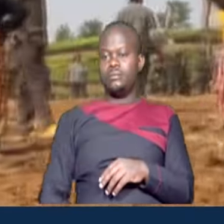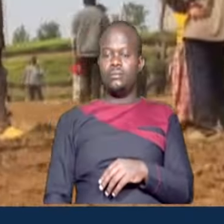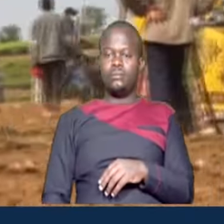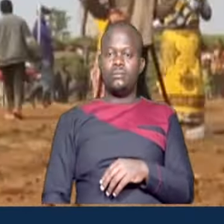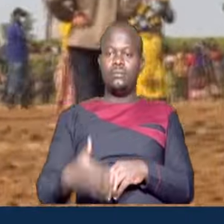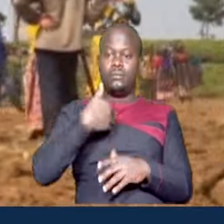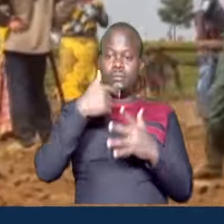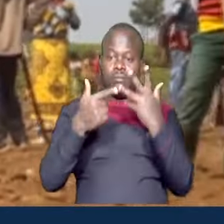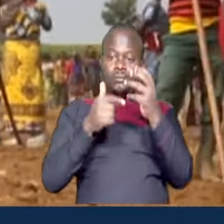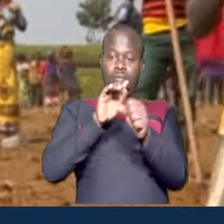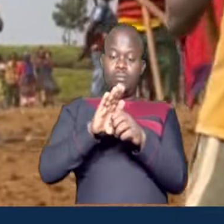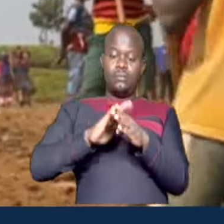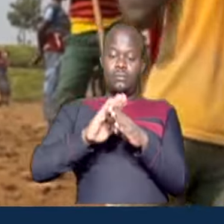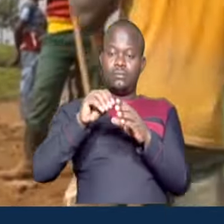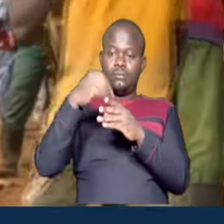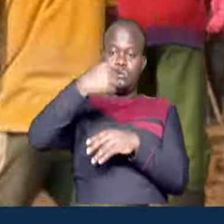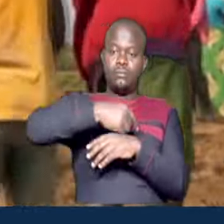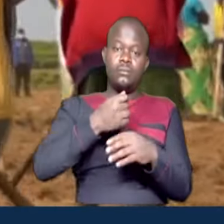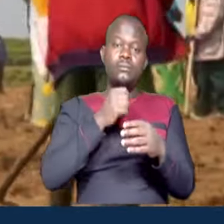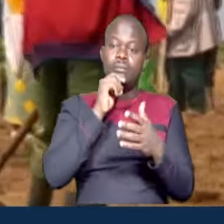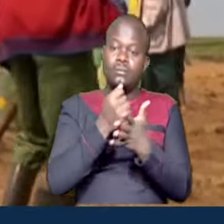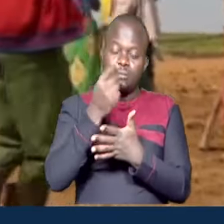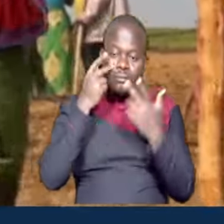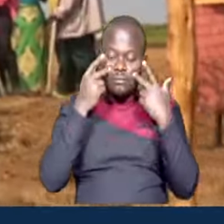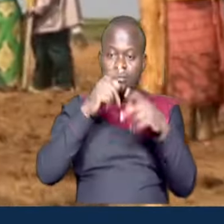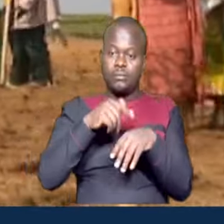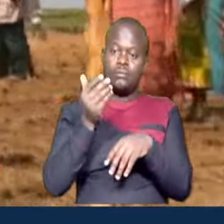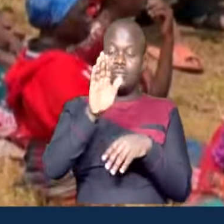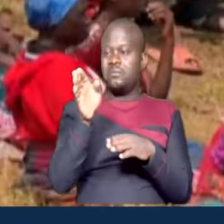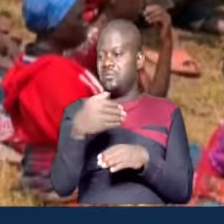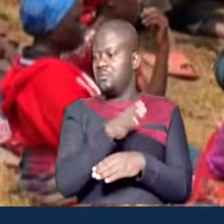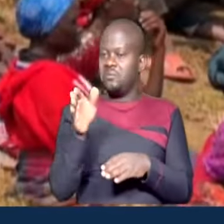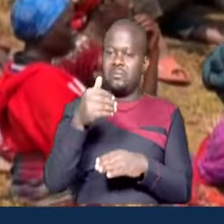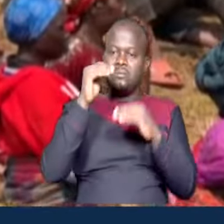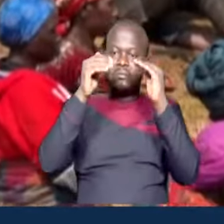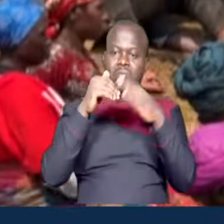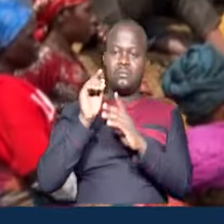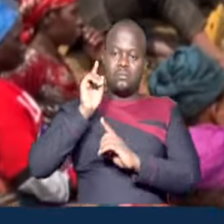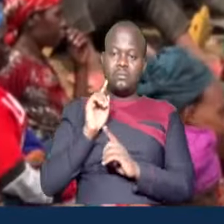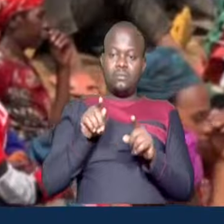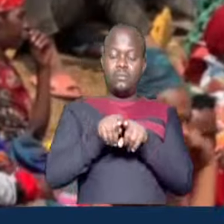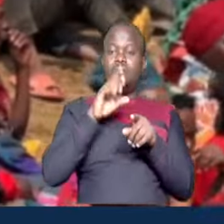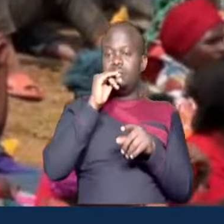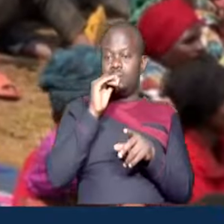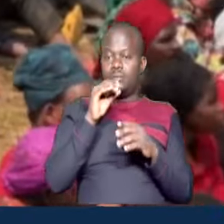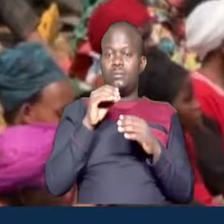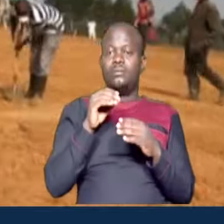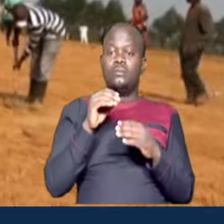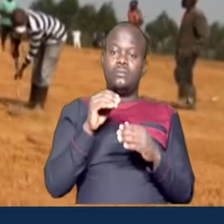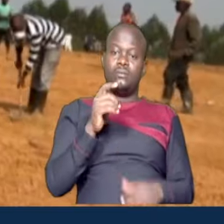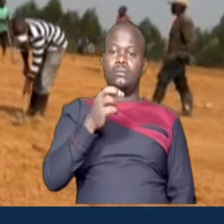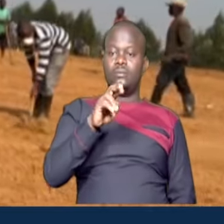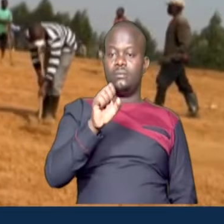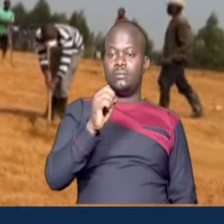bafite byinshi bibahugije muri iyi minsi bitatuma babona umwanya wo gusubira gukwepana n'inzego z'umutekano nk'uko abivuga uyu basesa yose